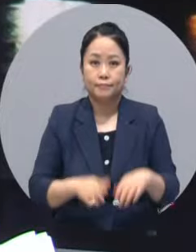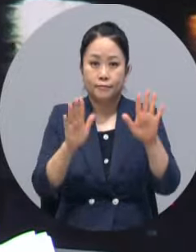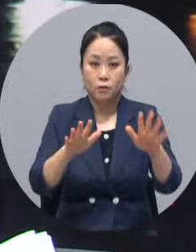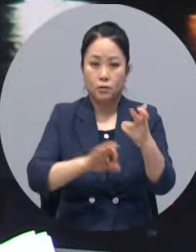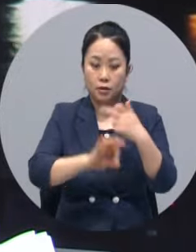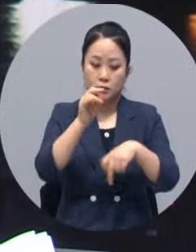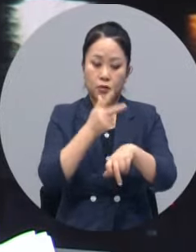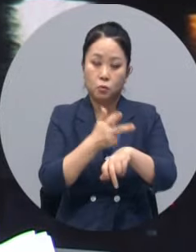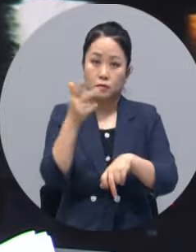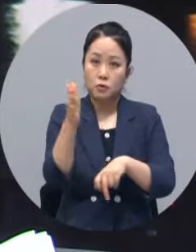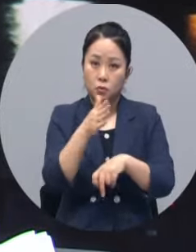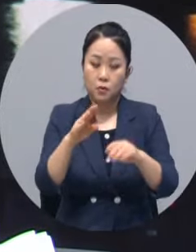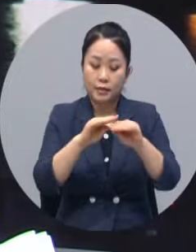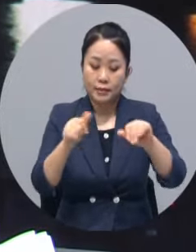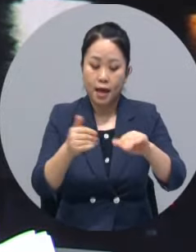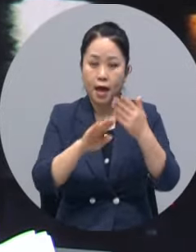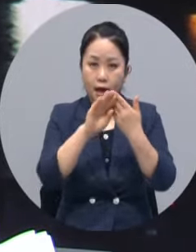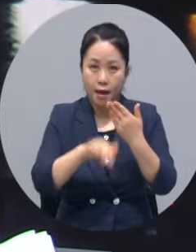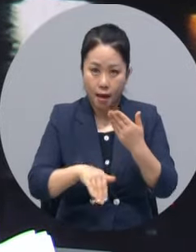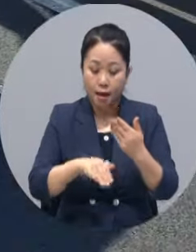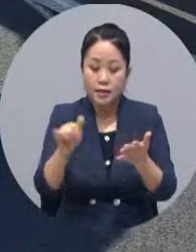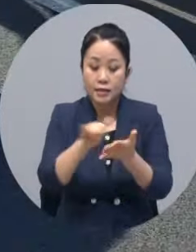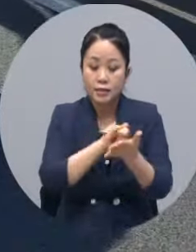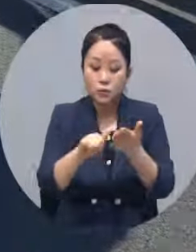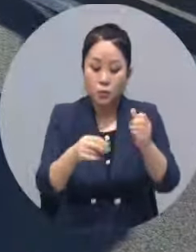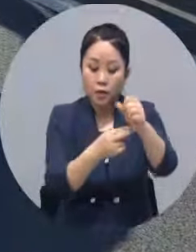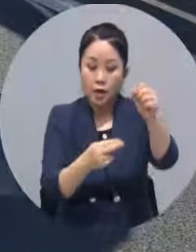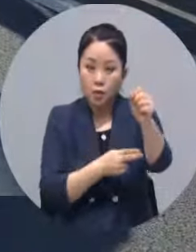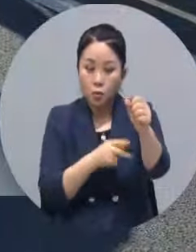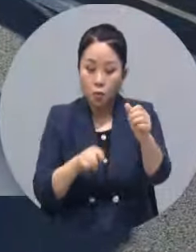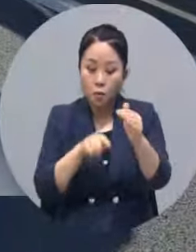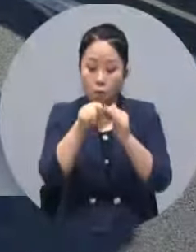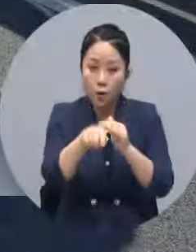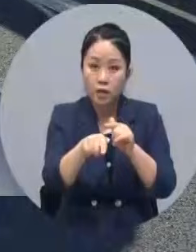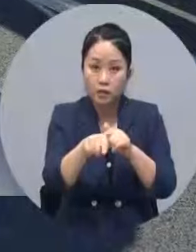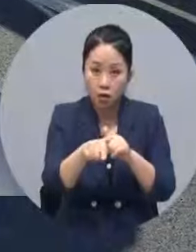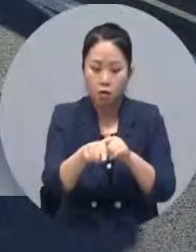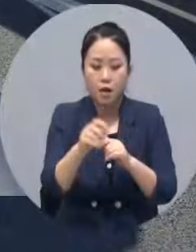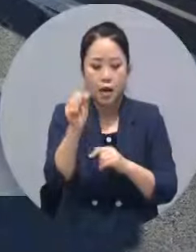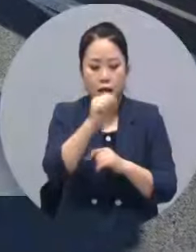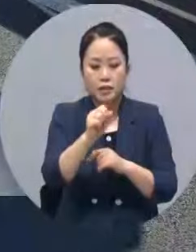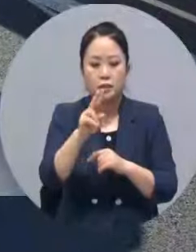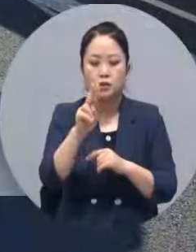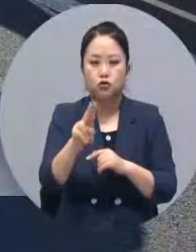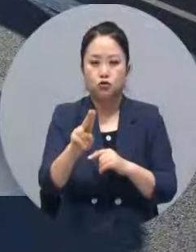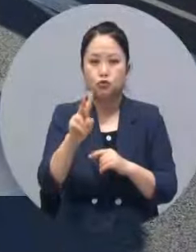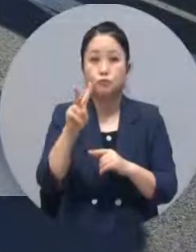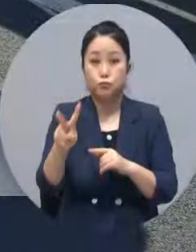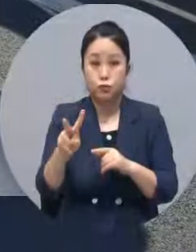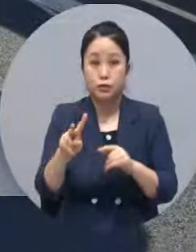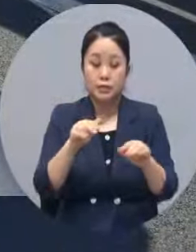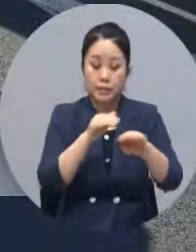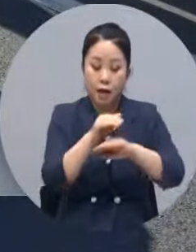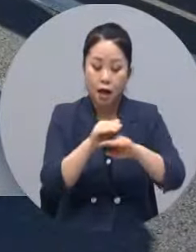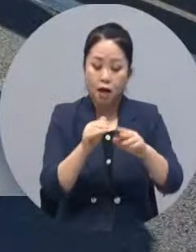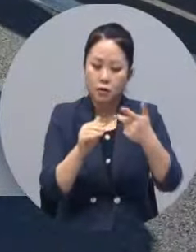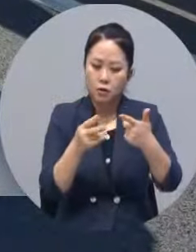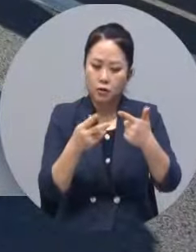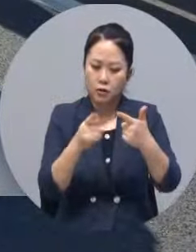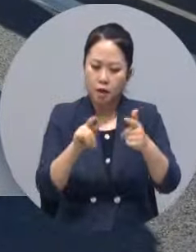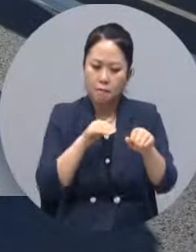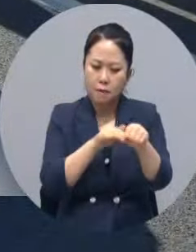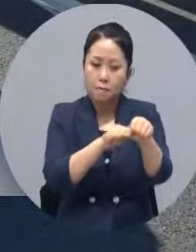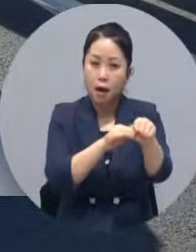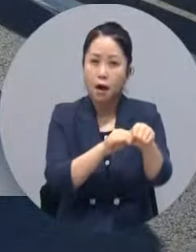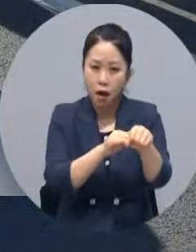오늘 아침 7시쯤 사구 을숙도대교 진입로 근처에서 SUV 등 차량 여섯 대가 이따라 추돌해 운전자